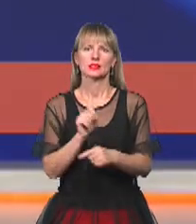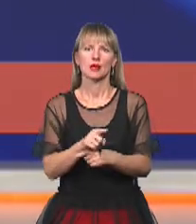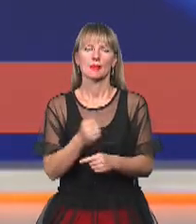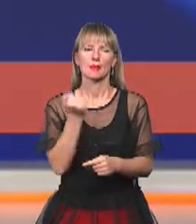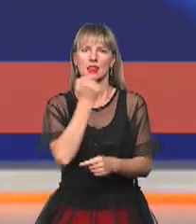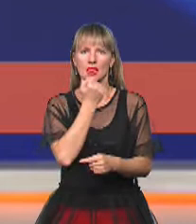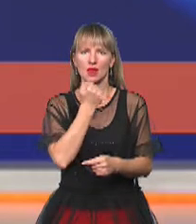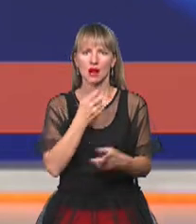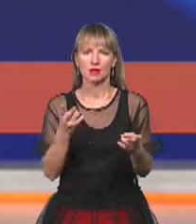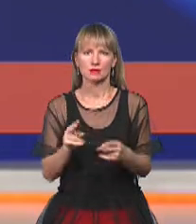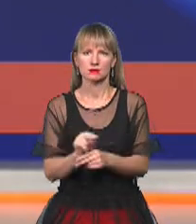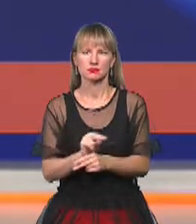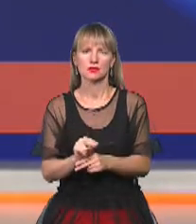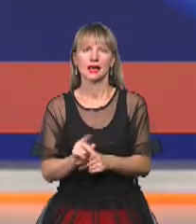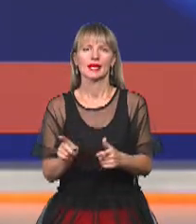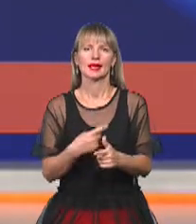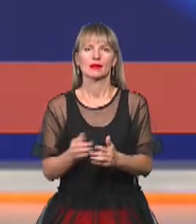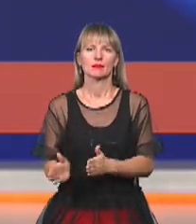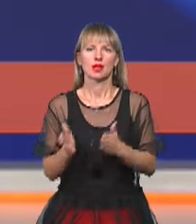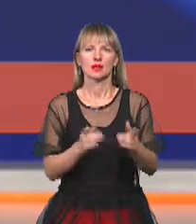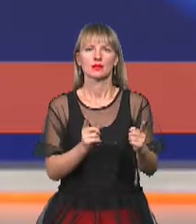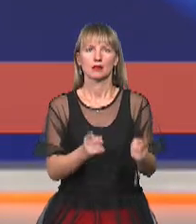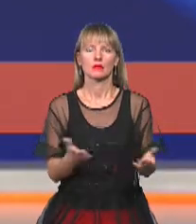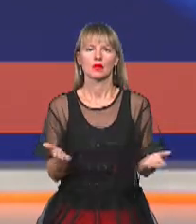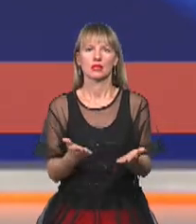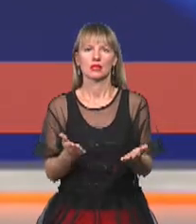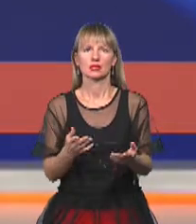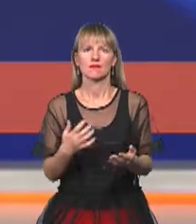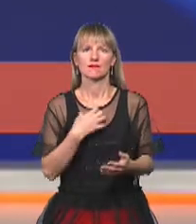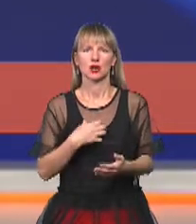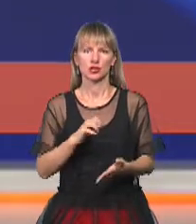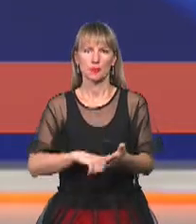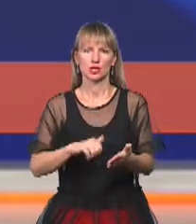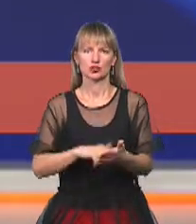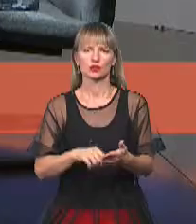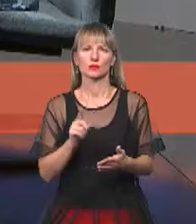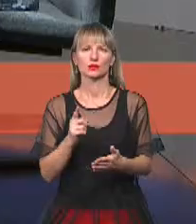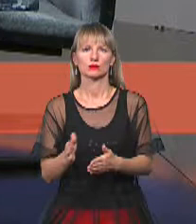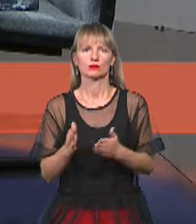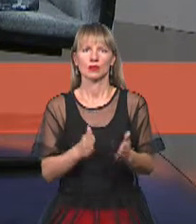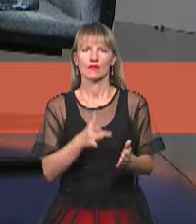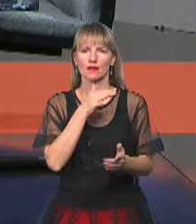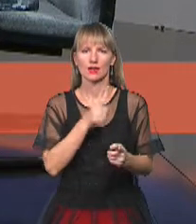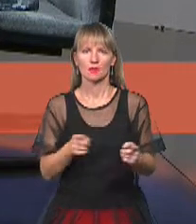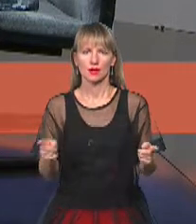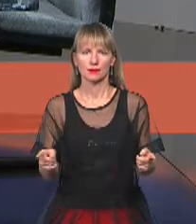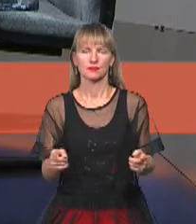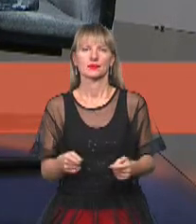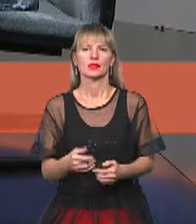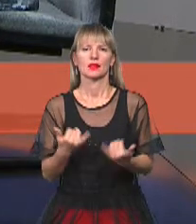чи перенесення термінів з якихось адекватних причин. Тому на сьогоднішній день